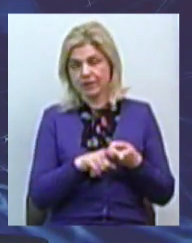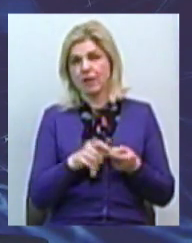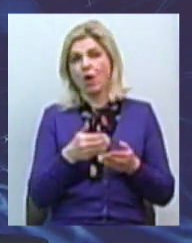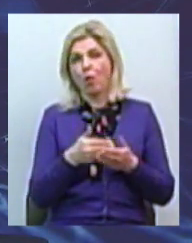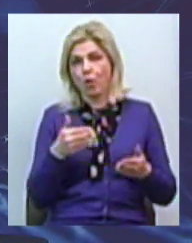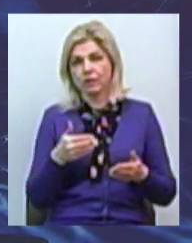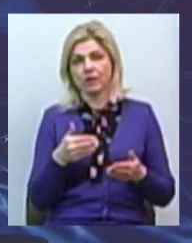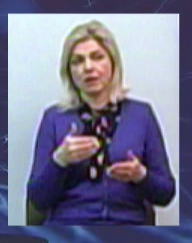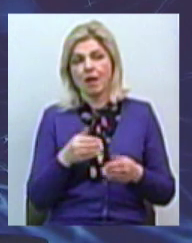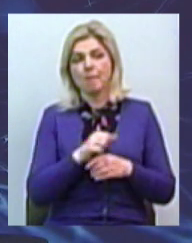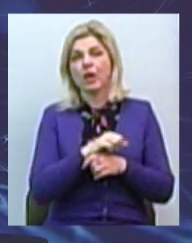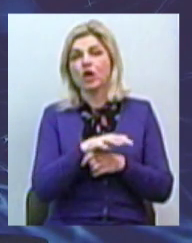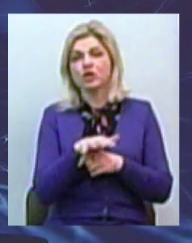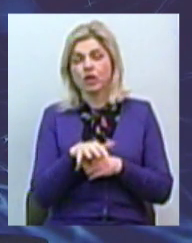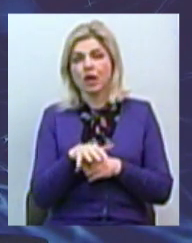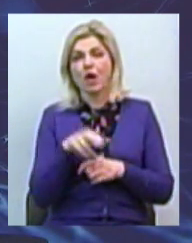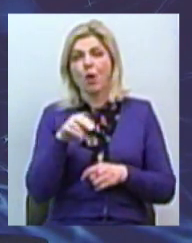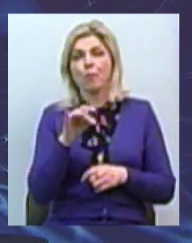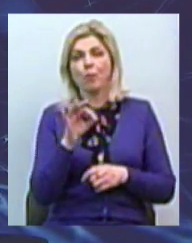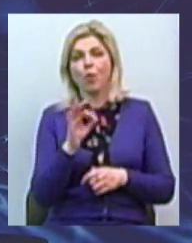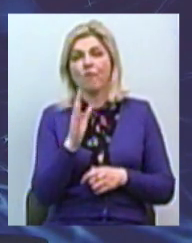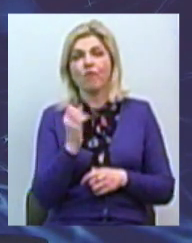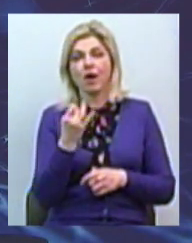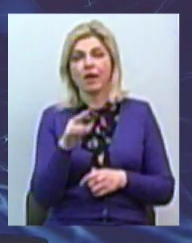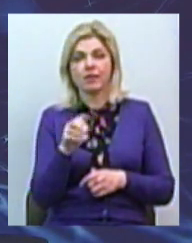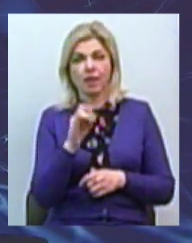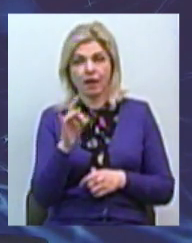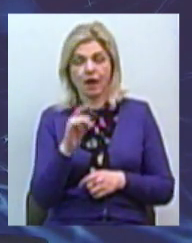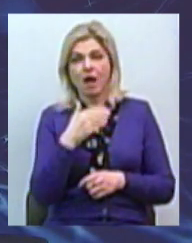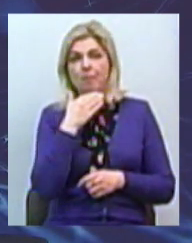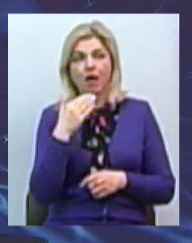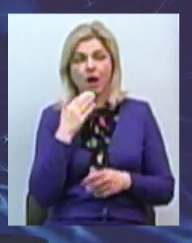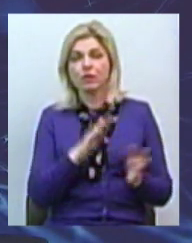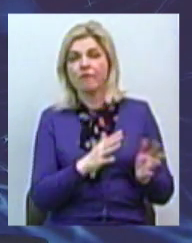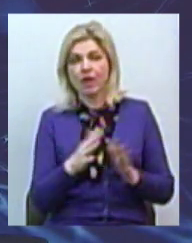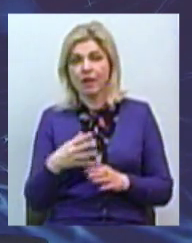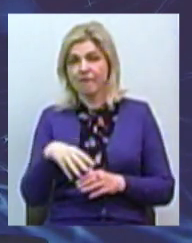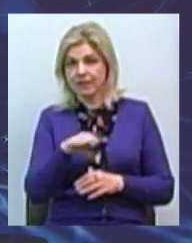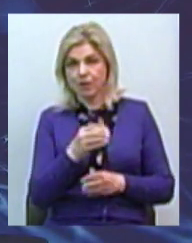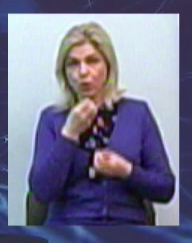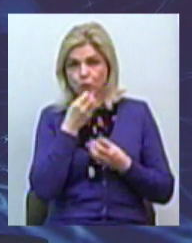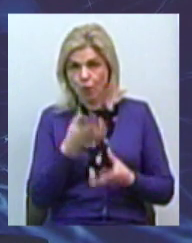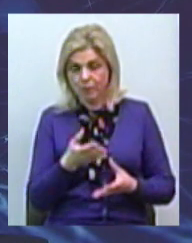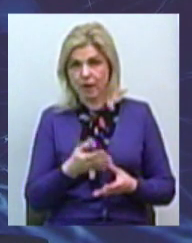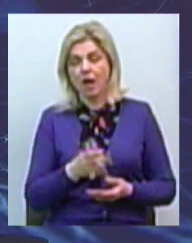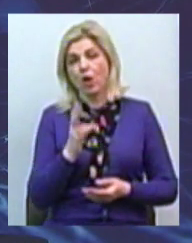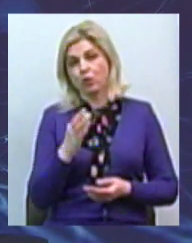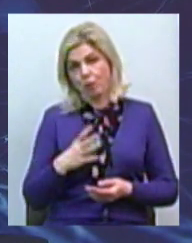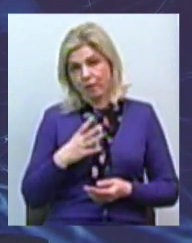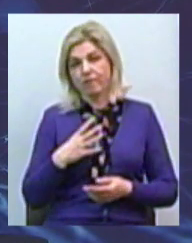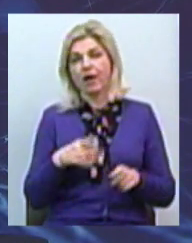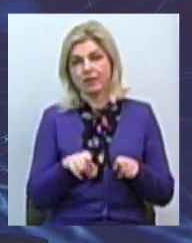від мережі провайдера. Вони в багатьох випадках все добре, але буває таке,